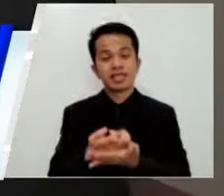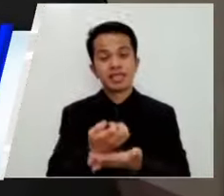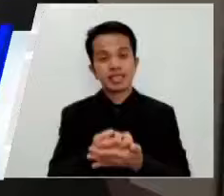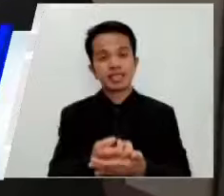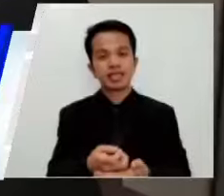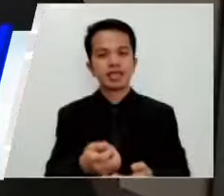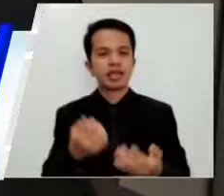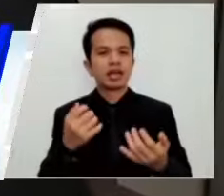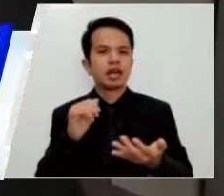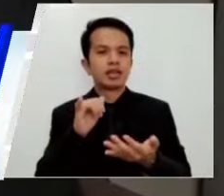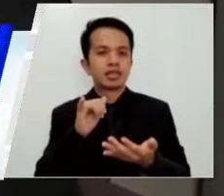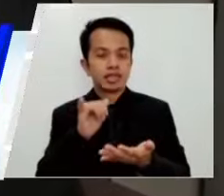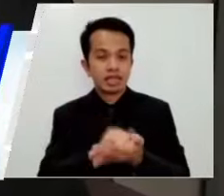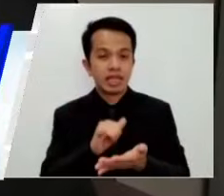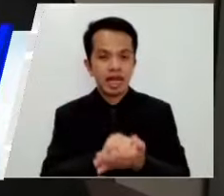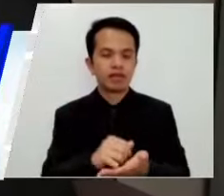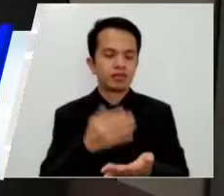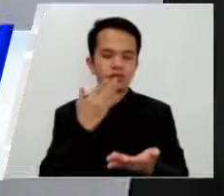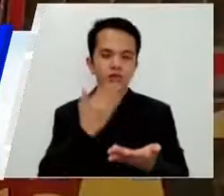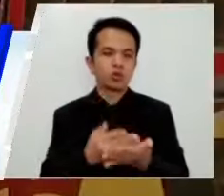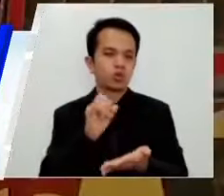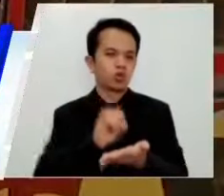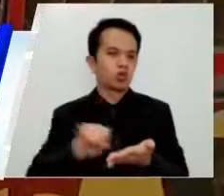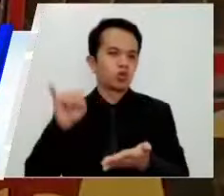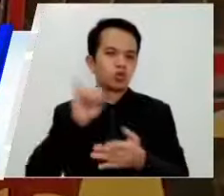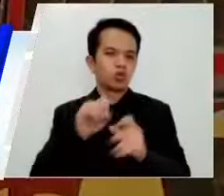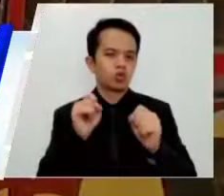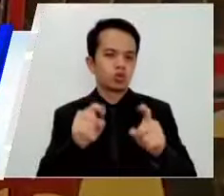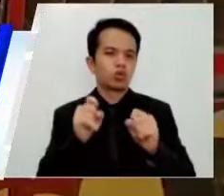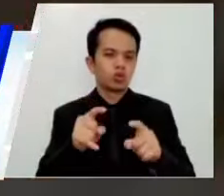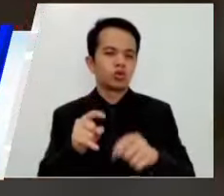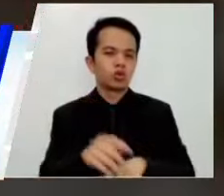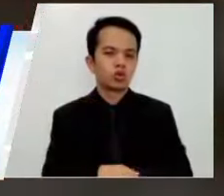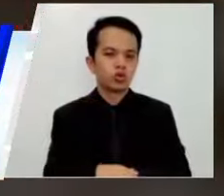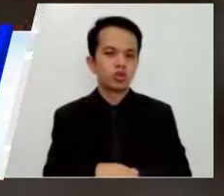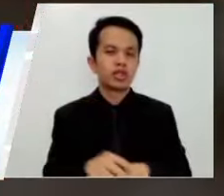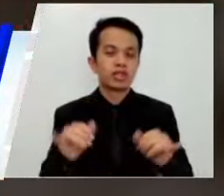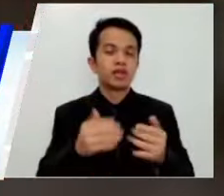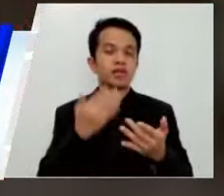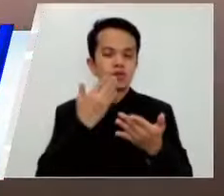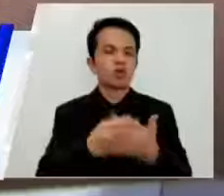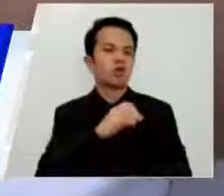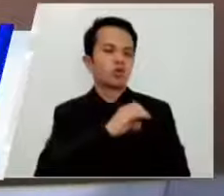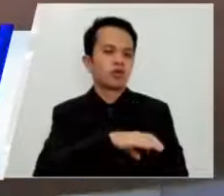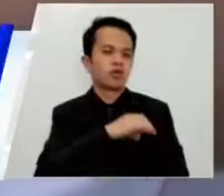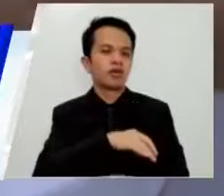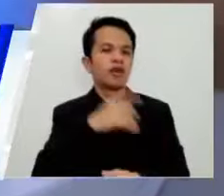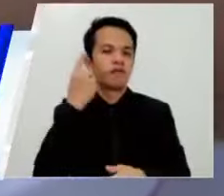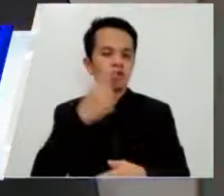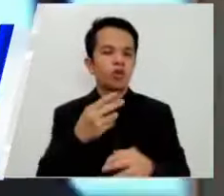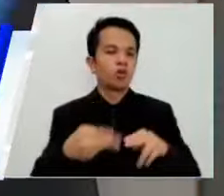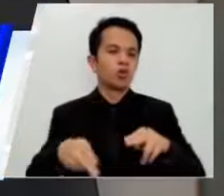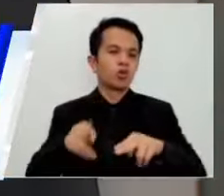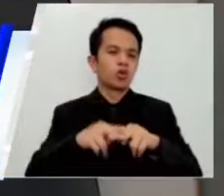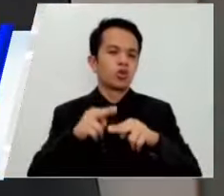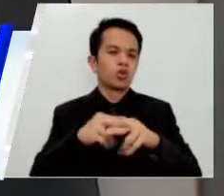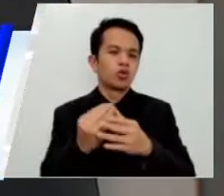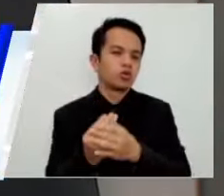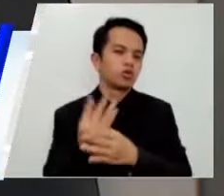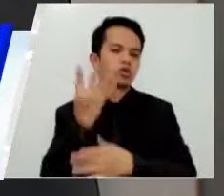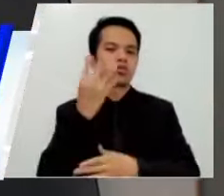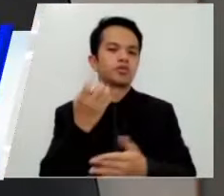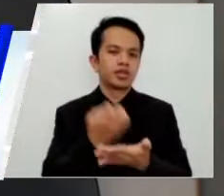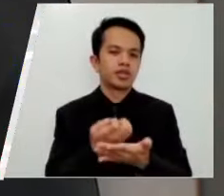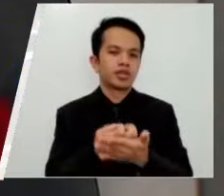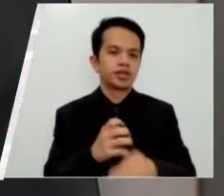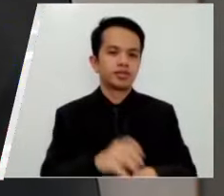industry na maituturing ang mga ganitong negosyo. At maganda raw ito sa paglago ng ekonomiya ng bansa. Backyard industry